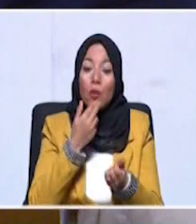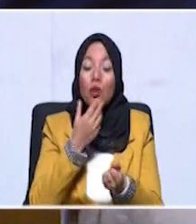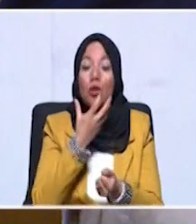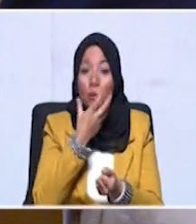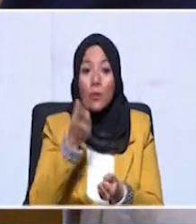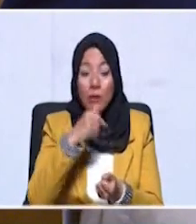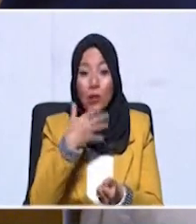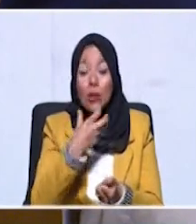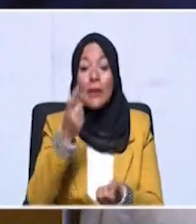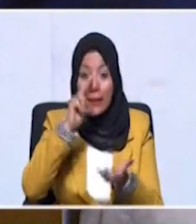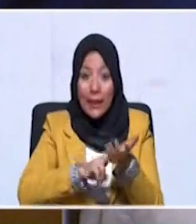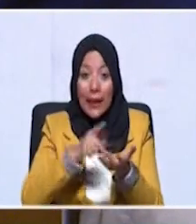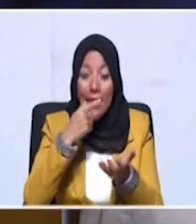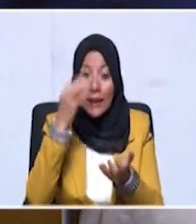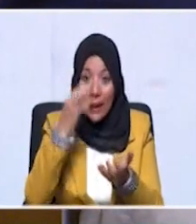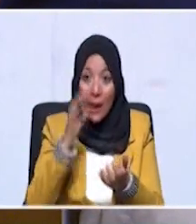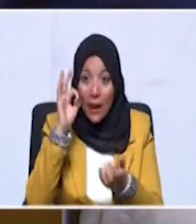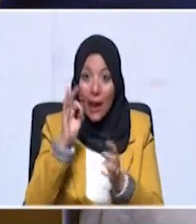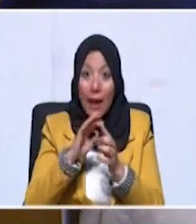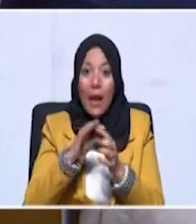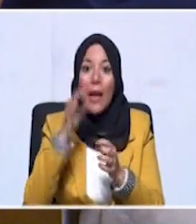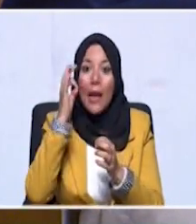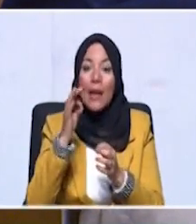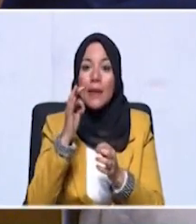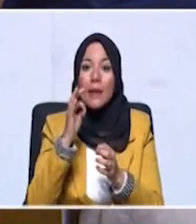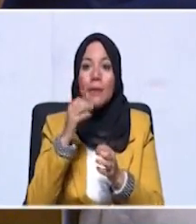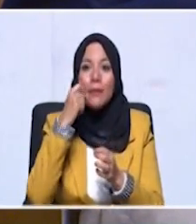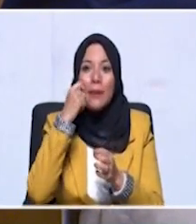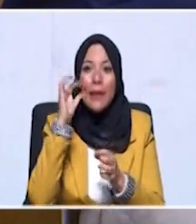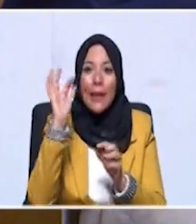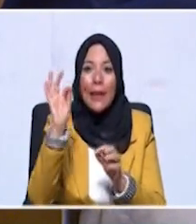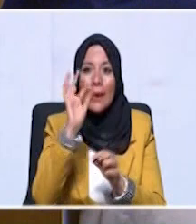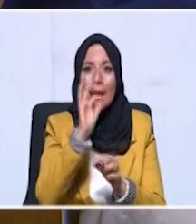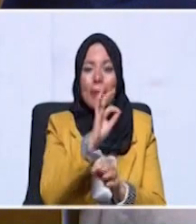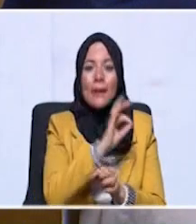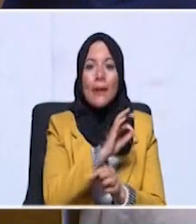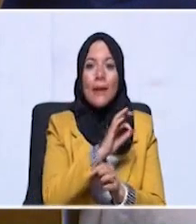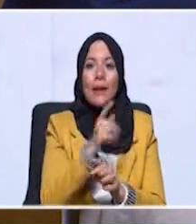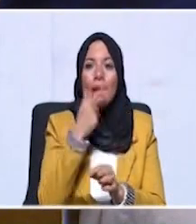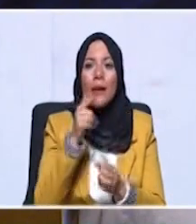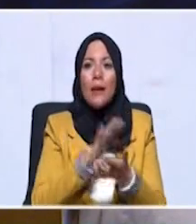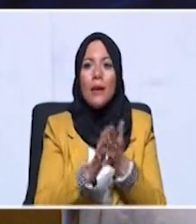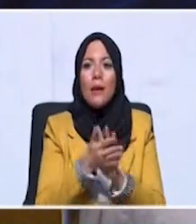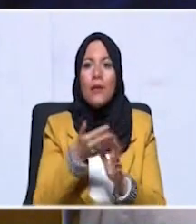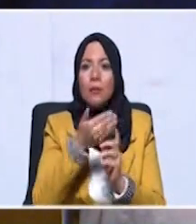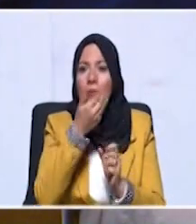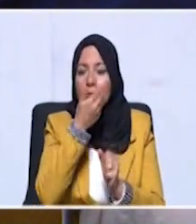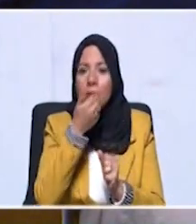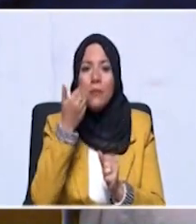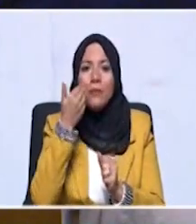الله عنه وارضاه قال ان الحديث ده مختص مين بالناس اللي مالهاش عاده بالصيام